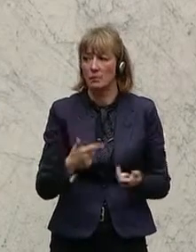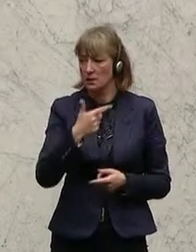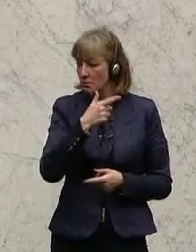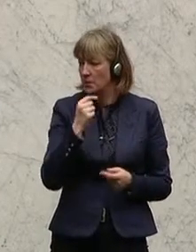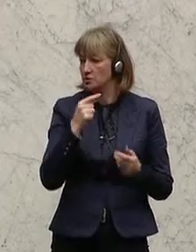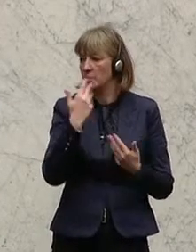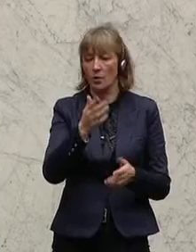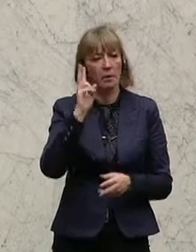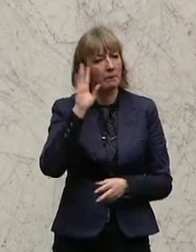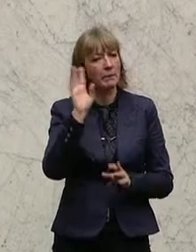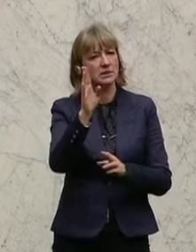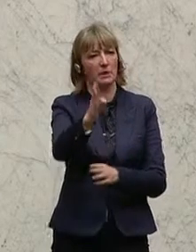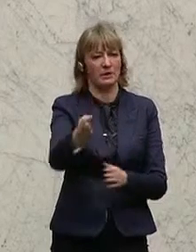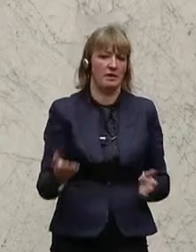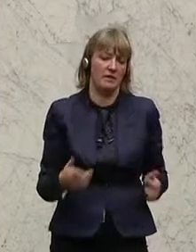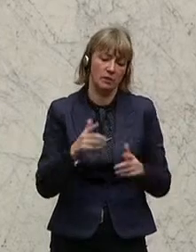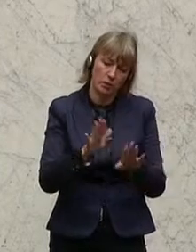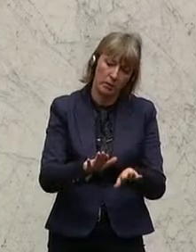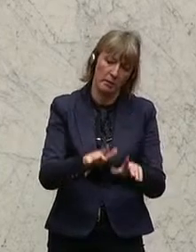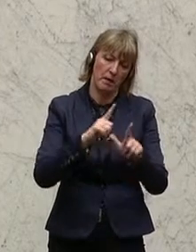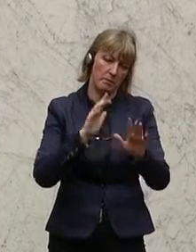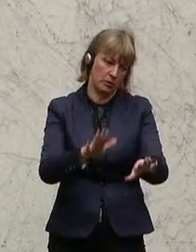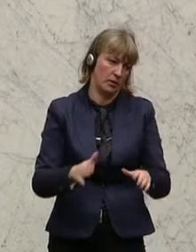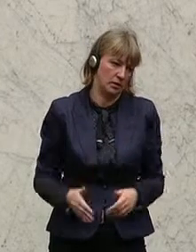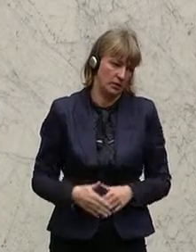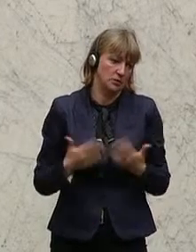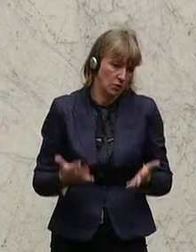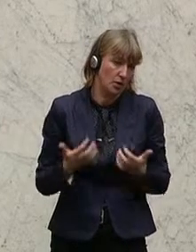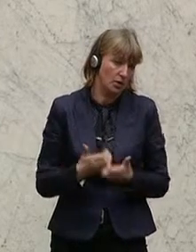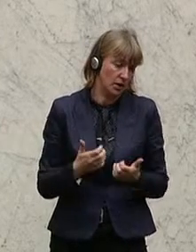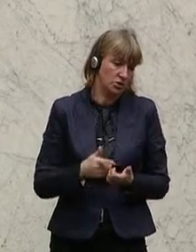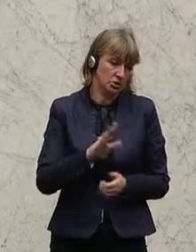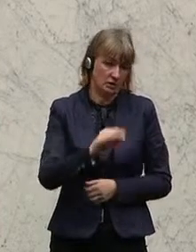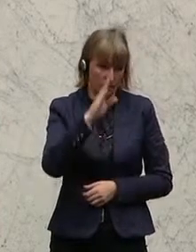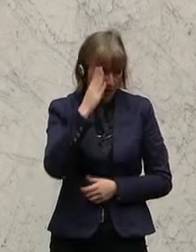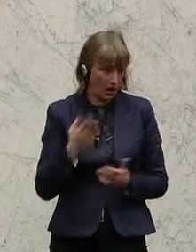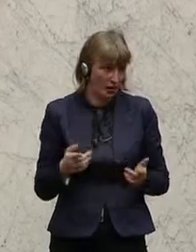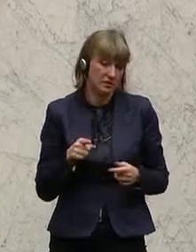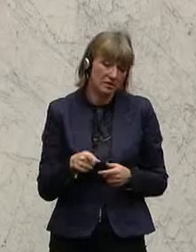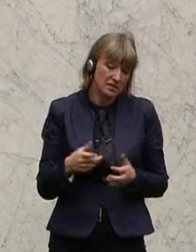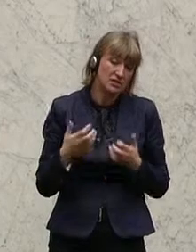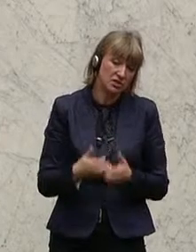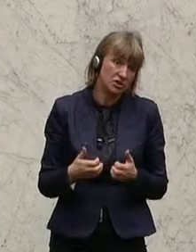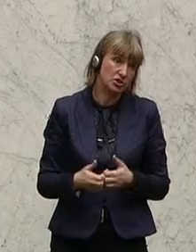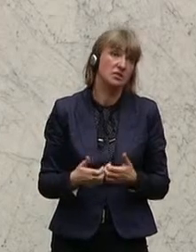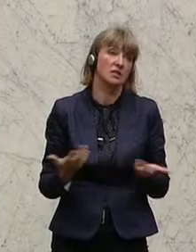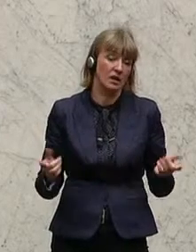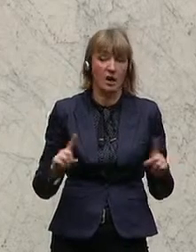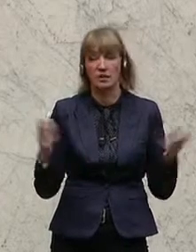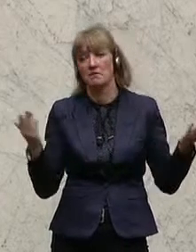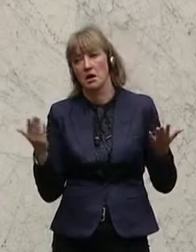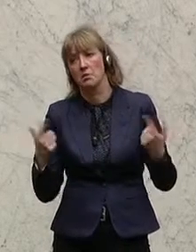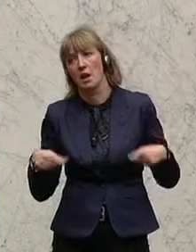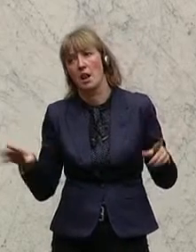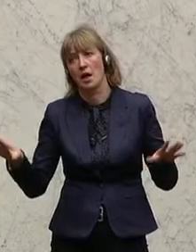Menschen eine Perspektive haben, dort zu leben, dort zu bleiben. So, das ist die Geschichte des Irak. Wir können diese Geschichte bei anderen